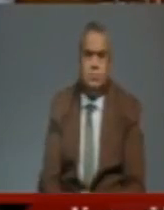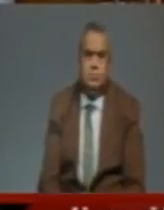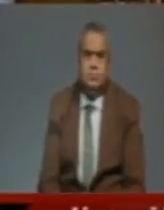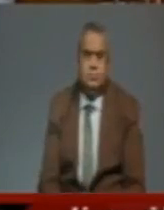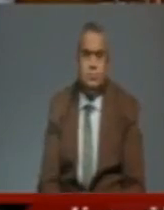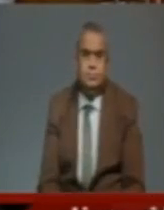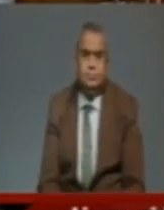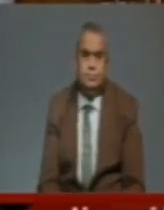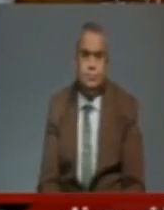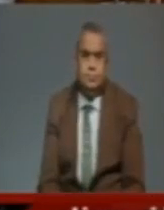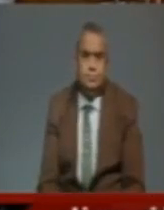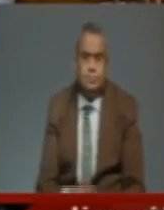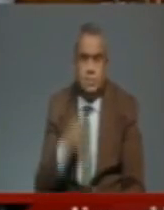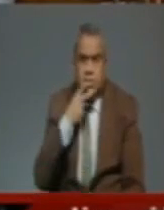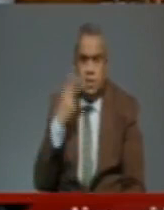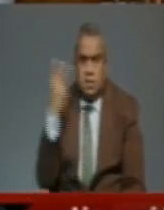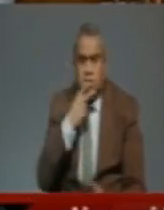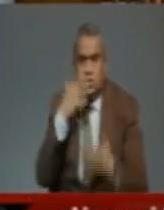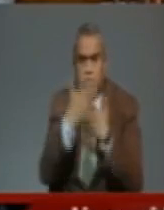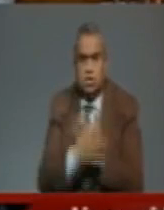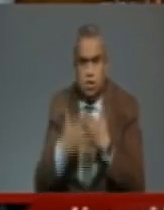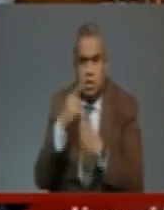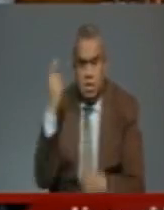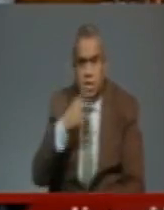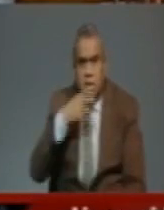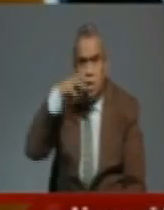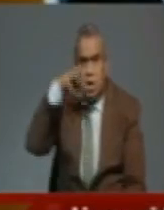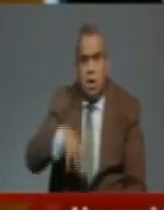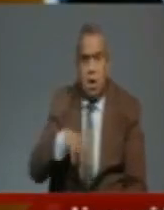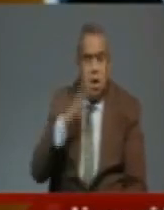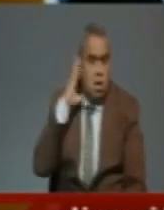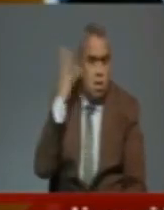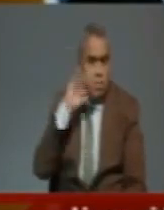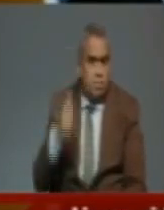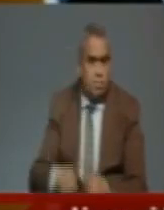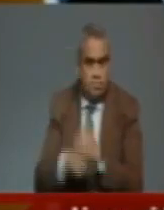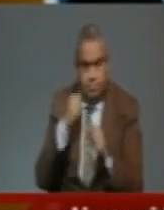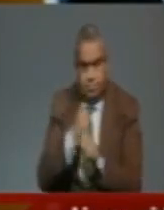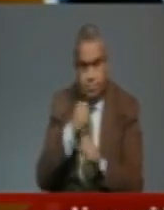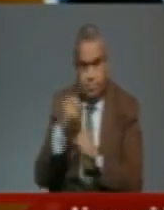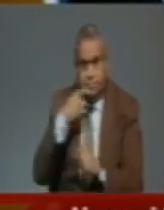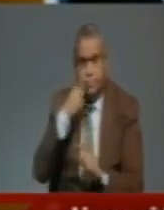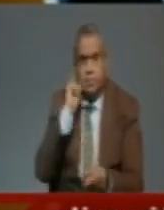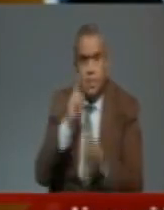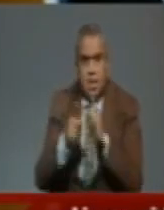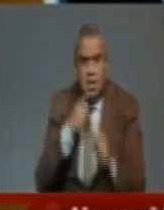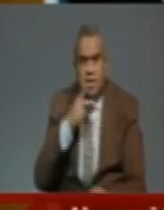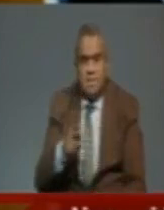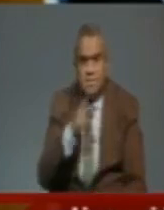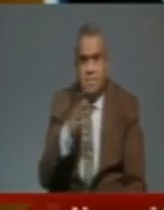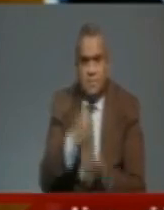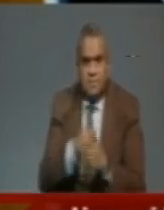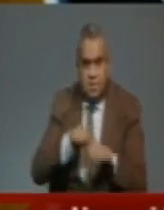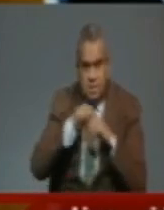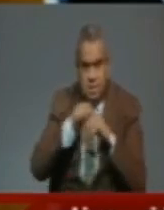تاني شركه فنم هي شركه القاهره للعبارات. الشركه فنم دي سيادتك يعني شرفتنا بافتتاح او تدشين المراكب